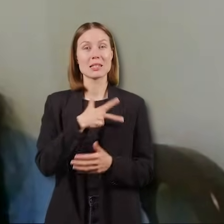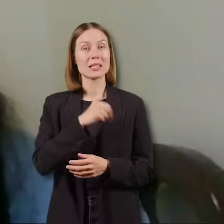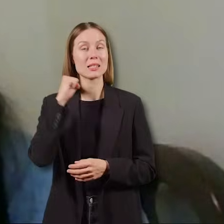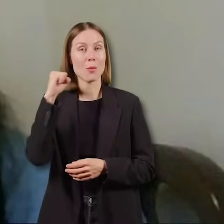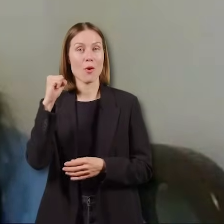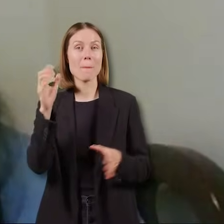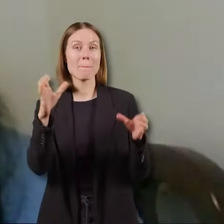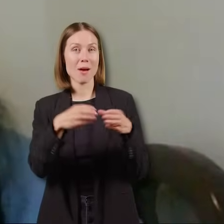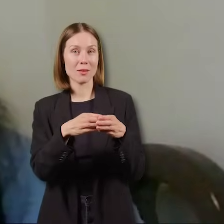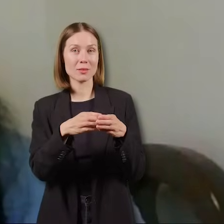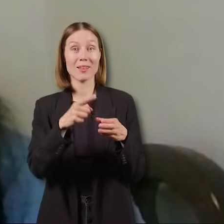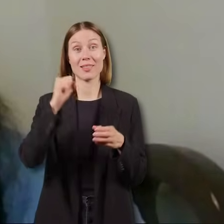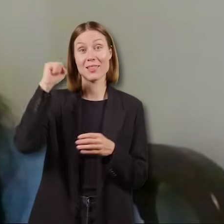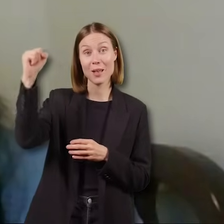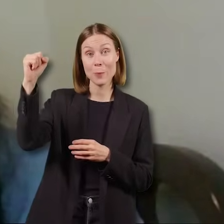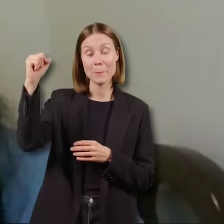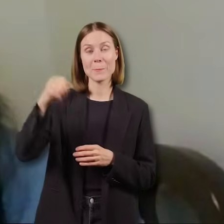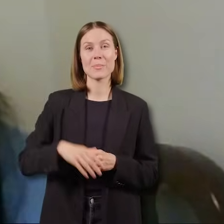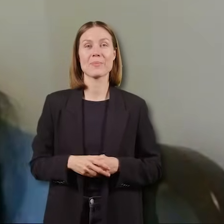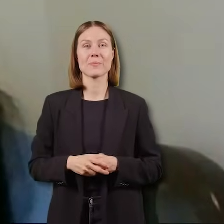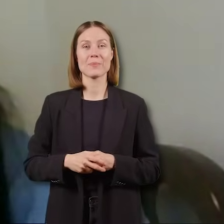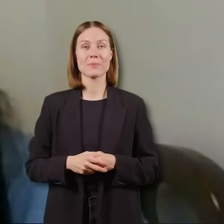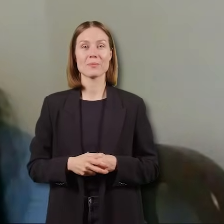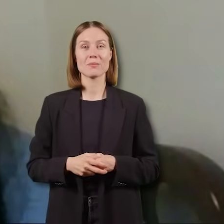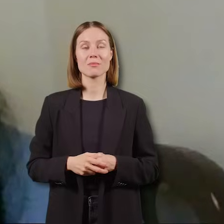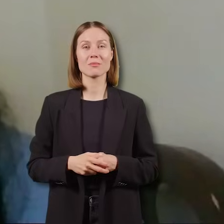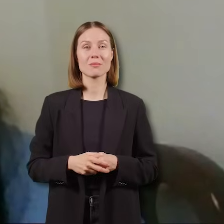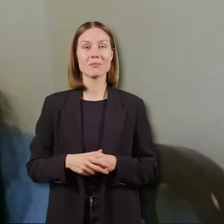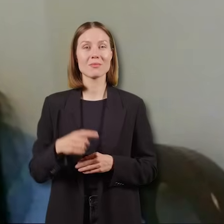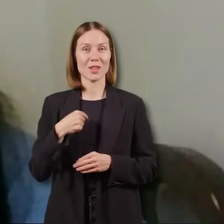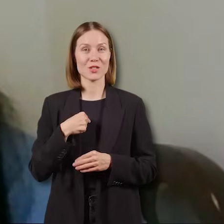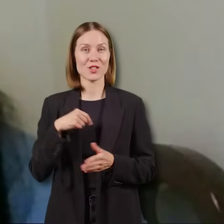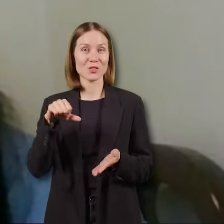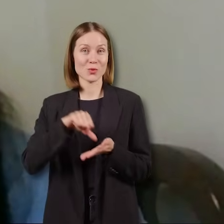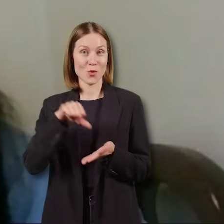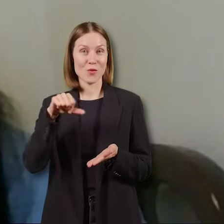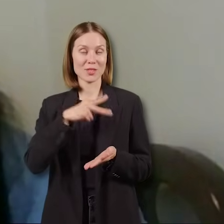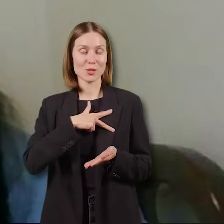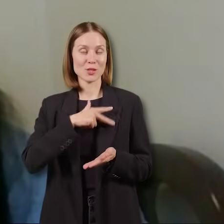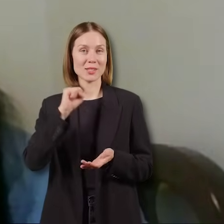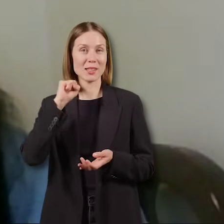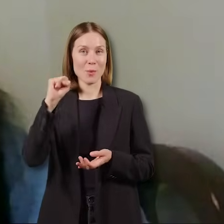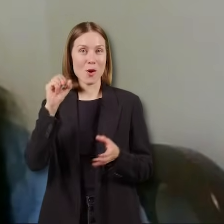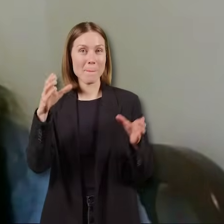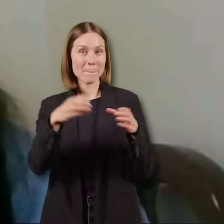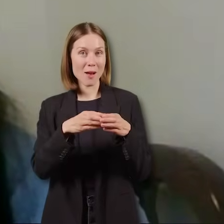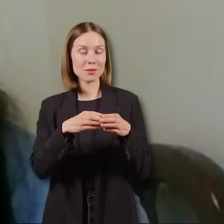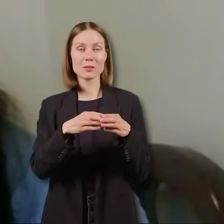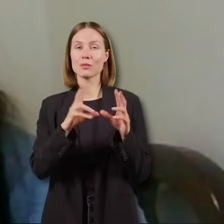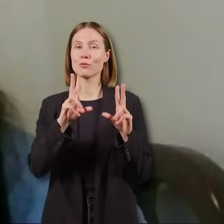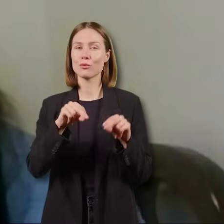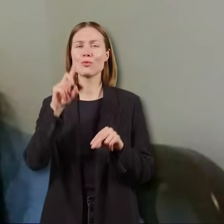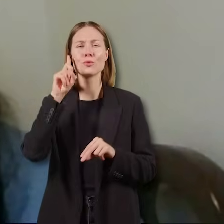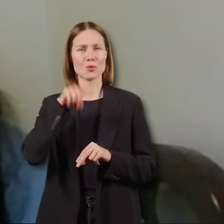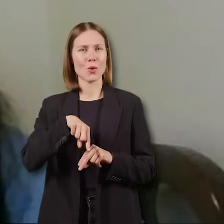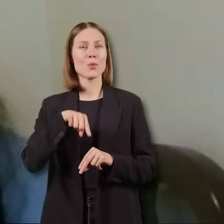socialdemokratų partija laimėjo ir aš, tas atstovas socialdemokratų partijos, kuris jau tikrai žinau,